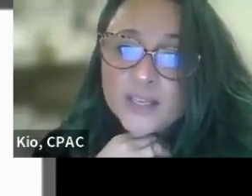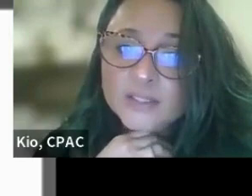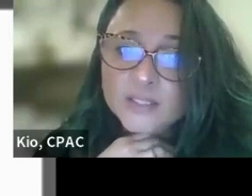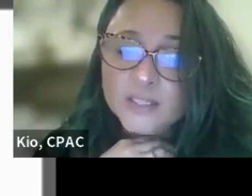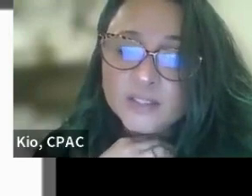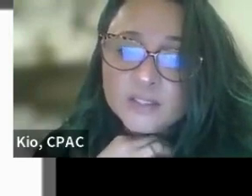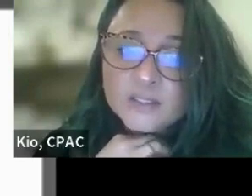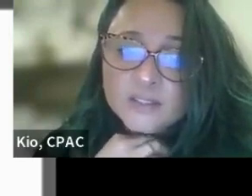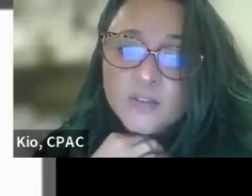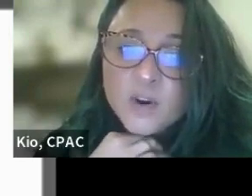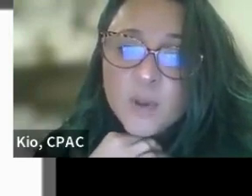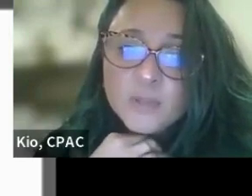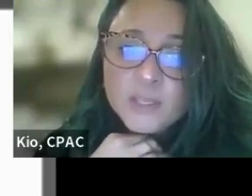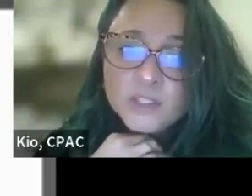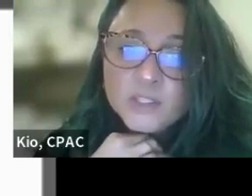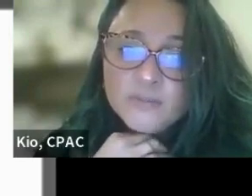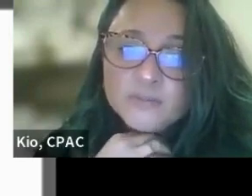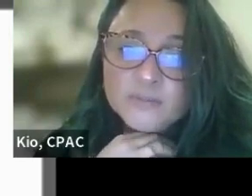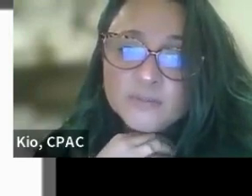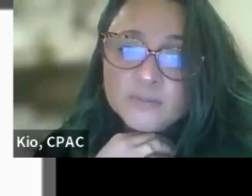这是语言计划。